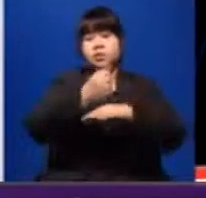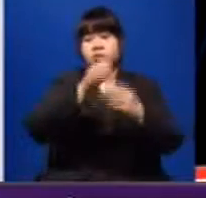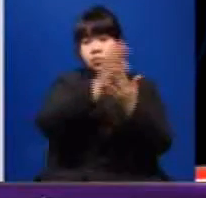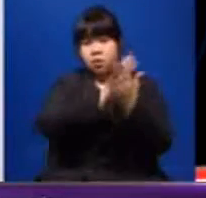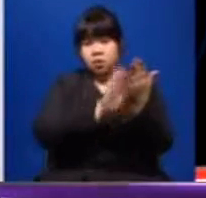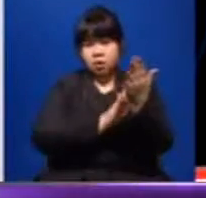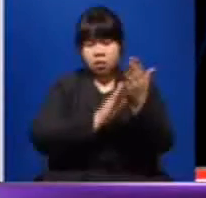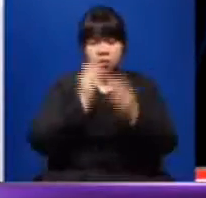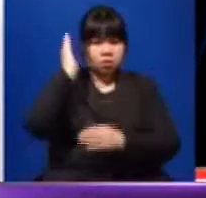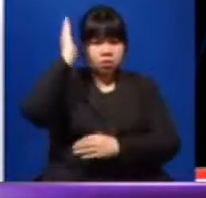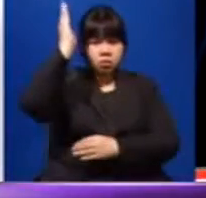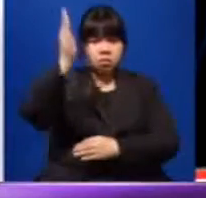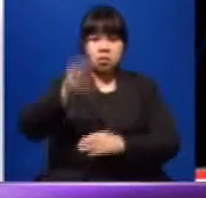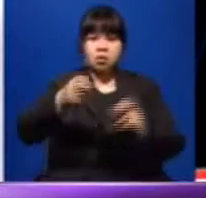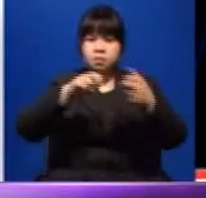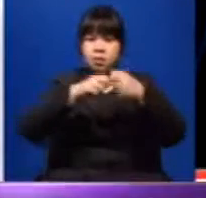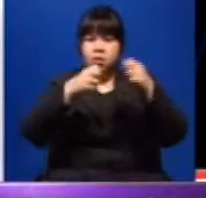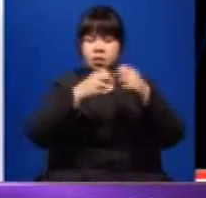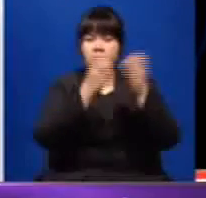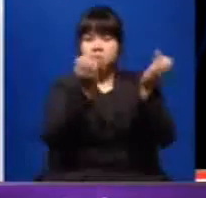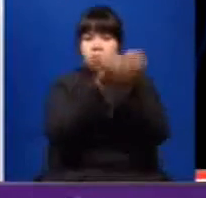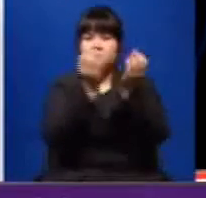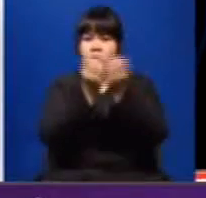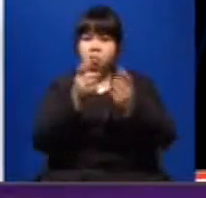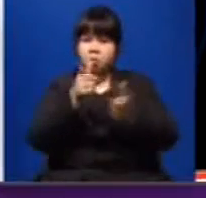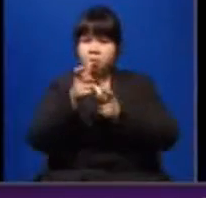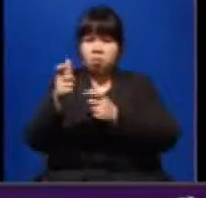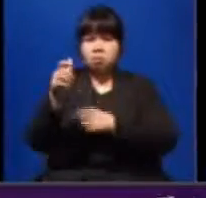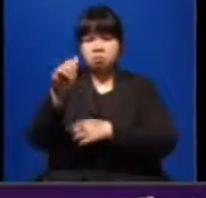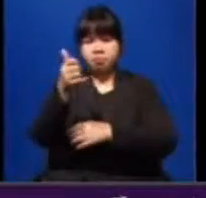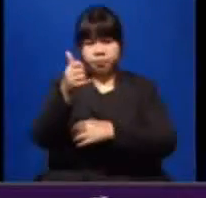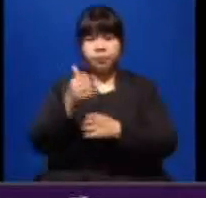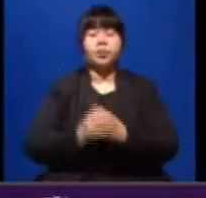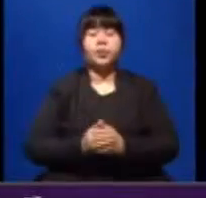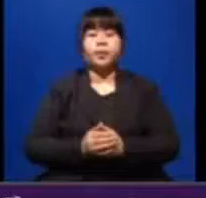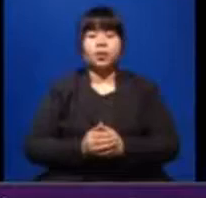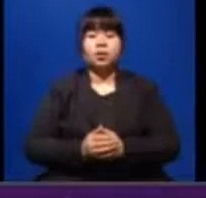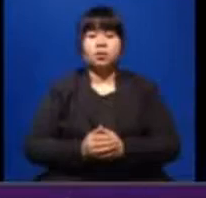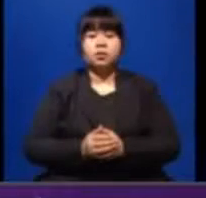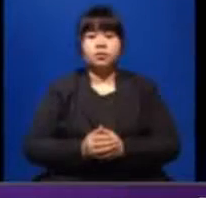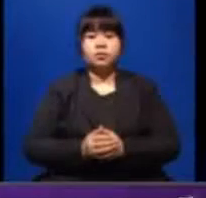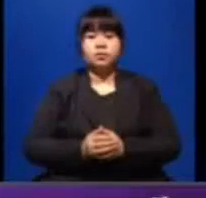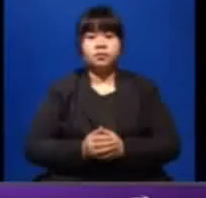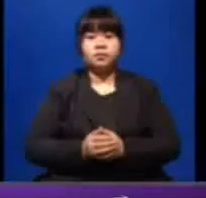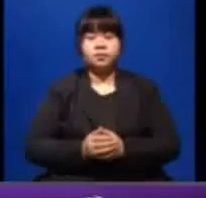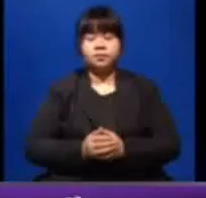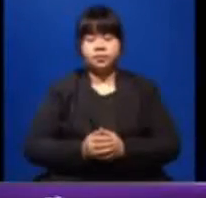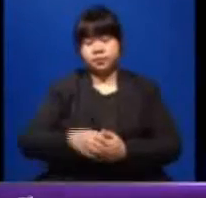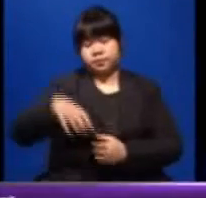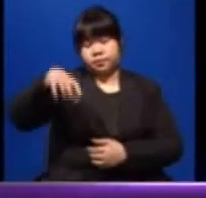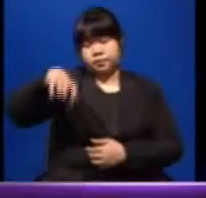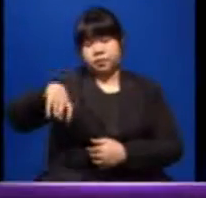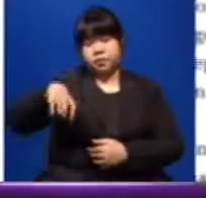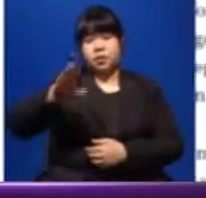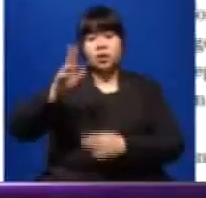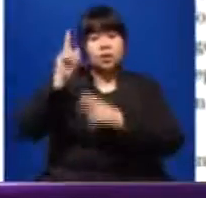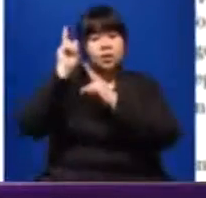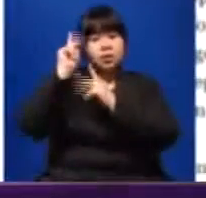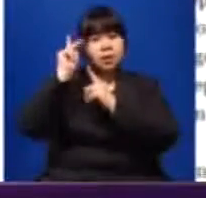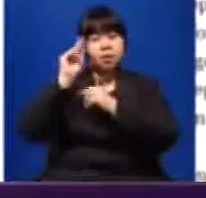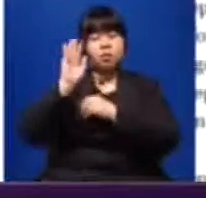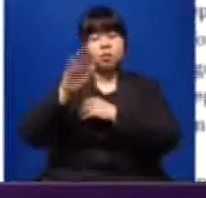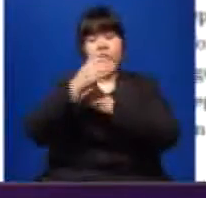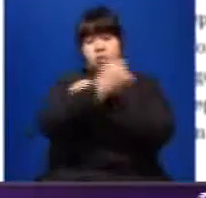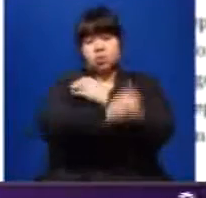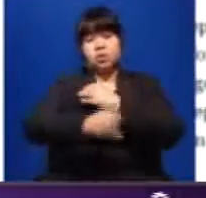อาจปะทุไปสู่ความขัดแย้งที่มีการใช้อาวุธได้ค่ะทั้งนี้ทางด้านรายงานของสำนักข่าว APนะคะระบุว่าสถานการณ์การ